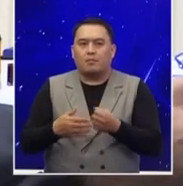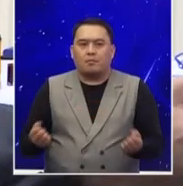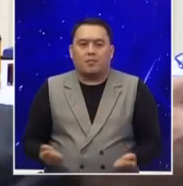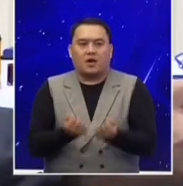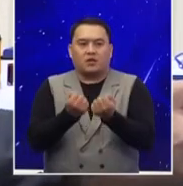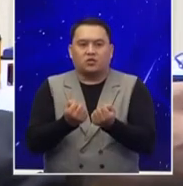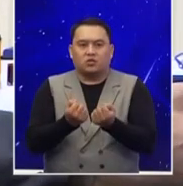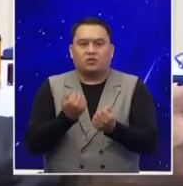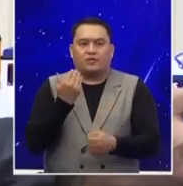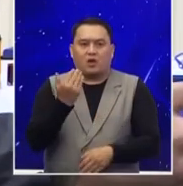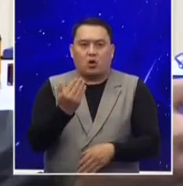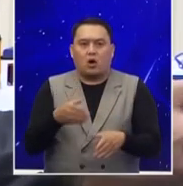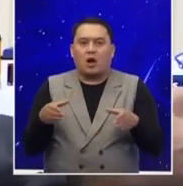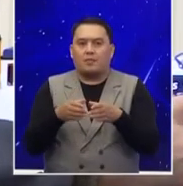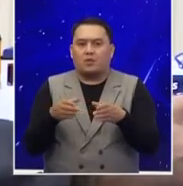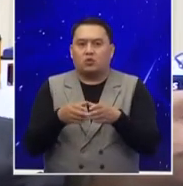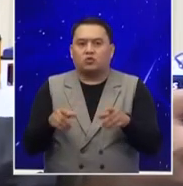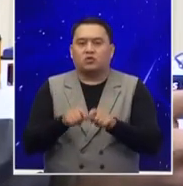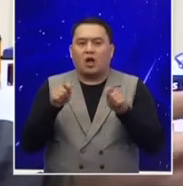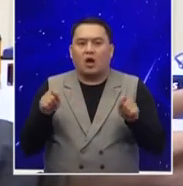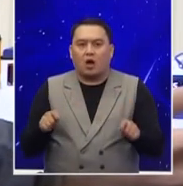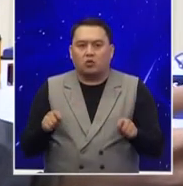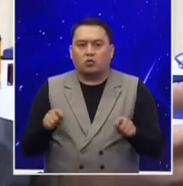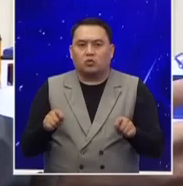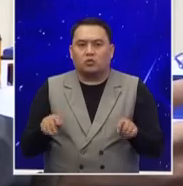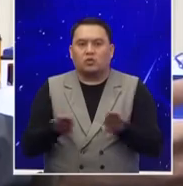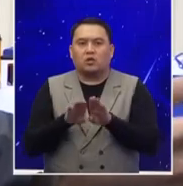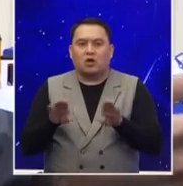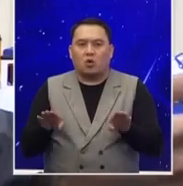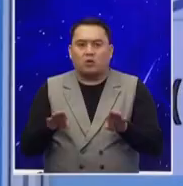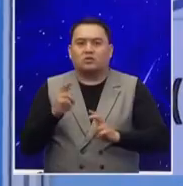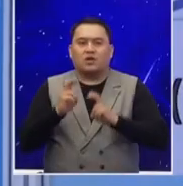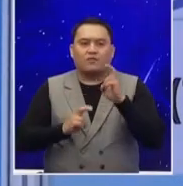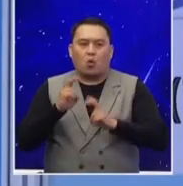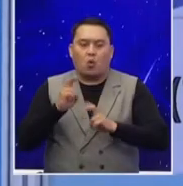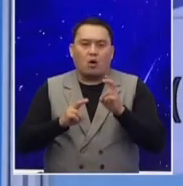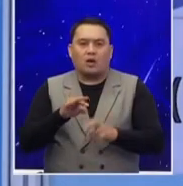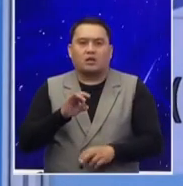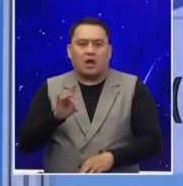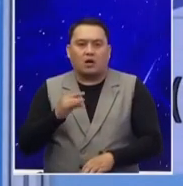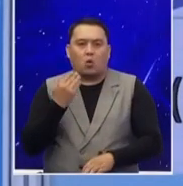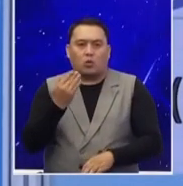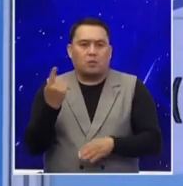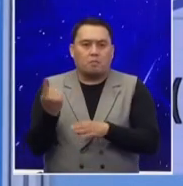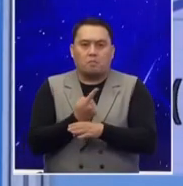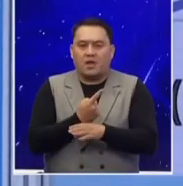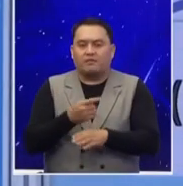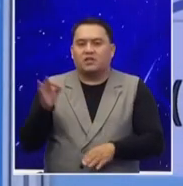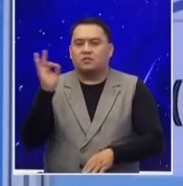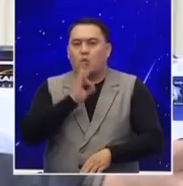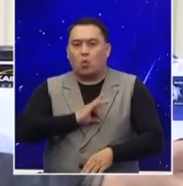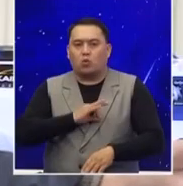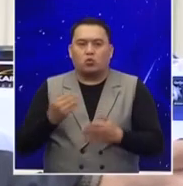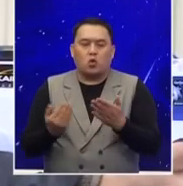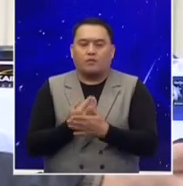содействие и приветствуем именно создание производства такого рода заводов. «Кайнар АКБ» – один из первых применяет